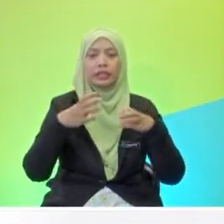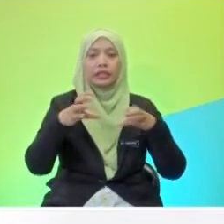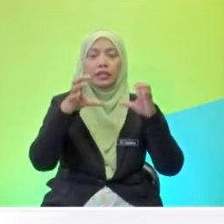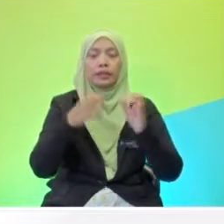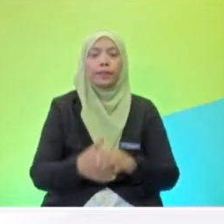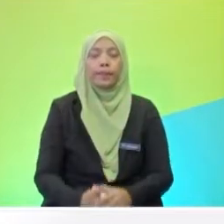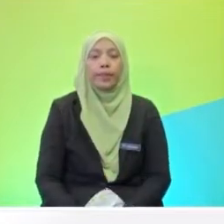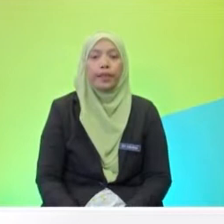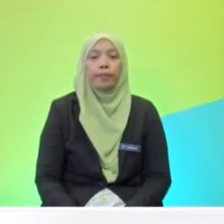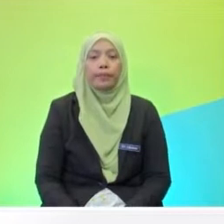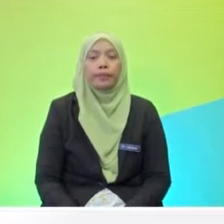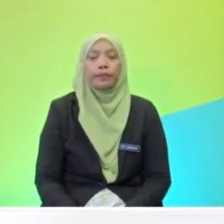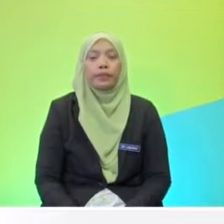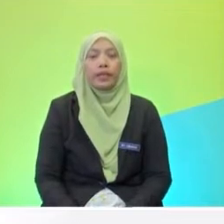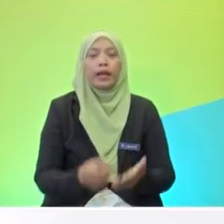boleh